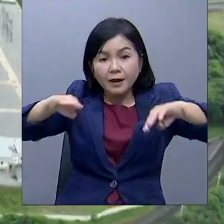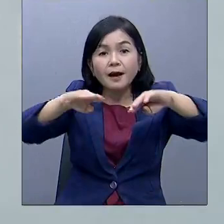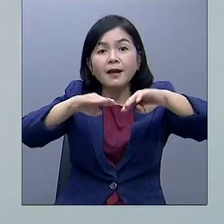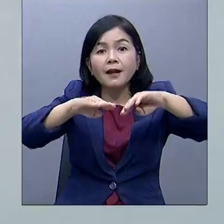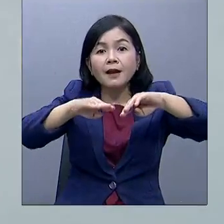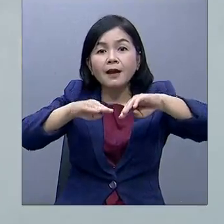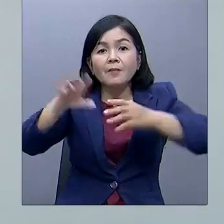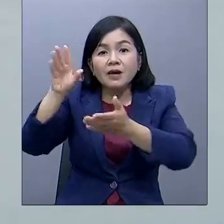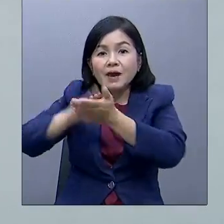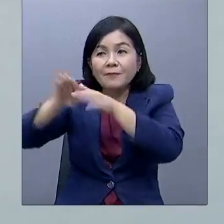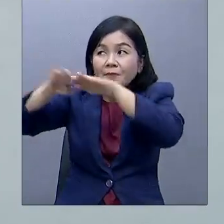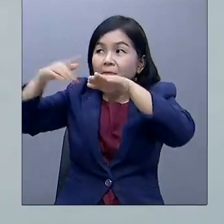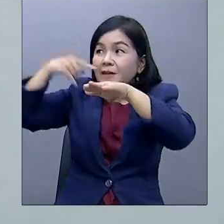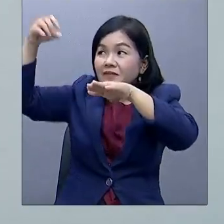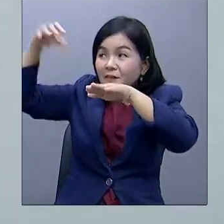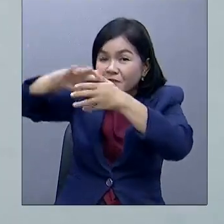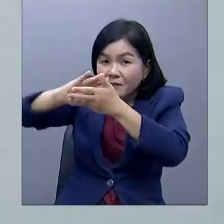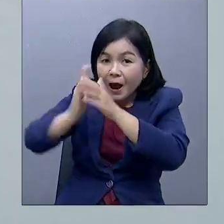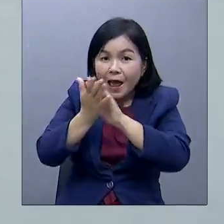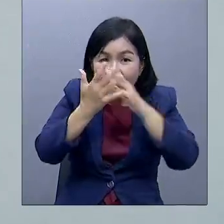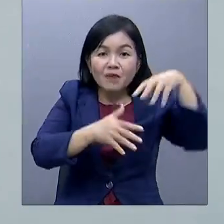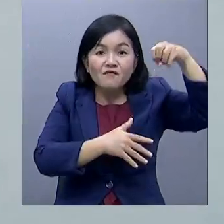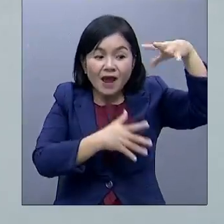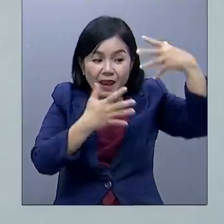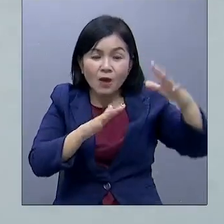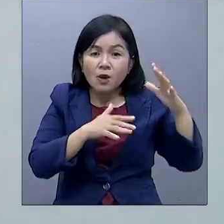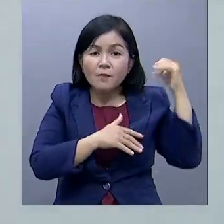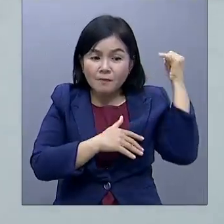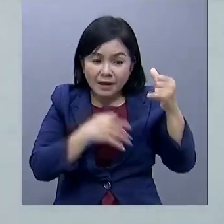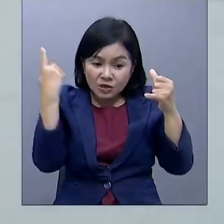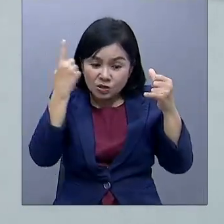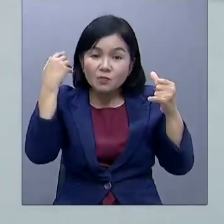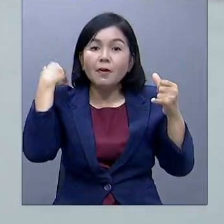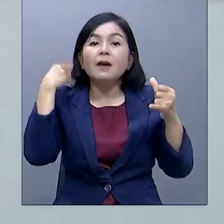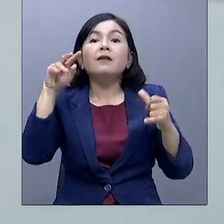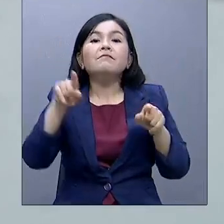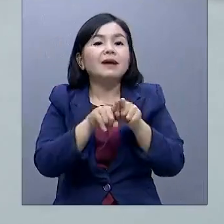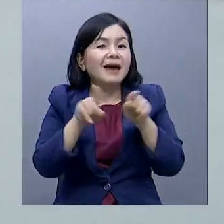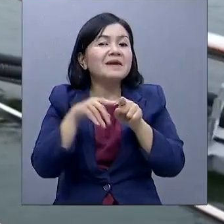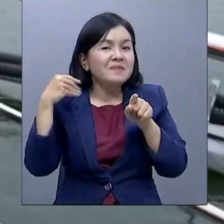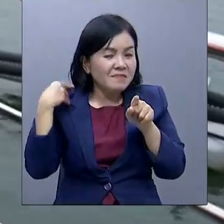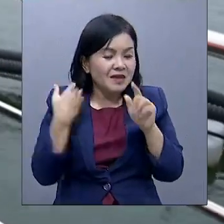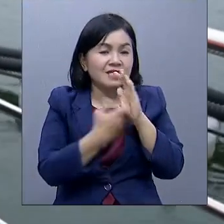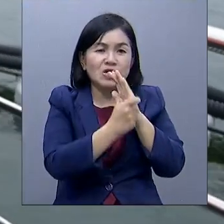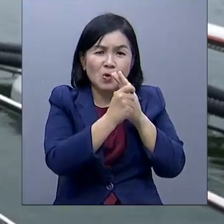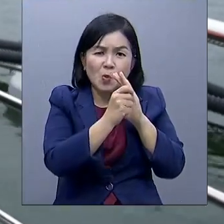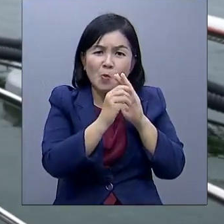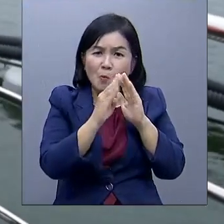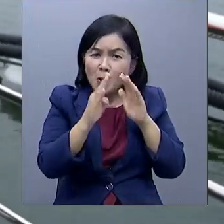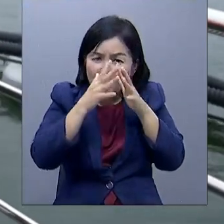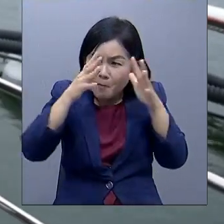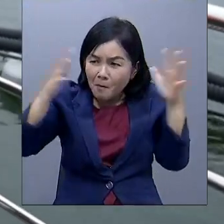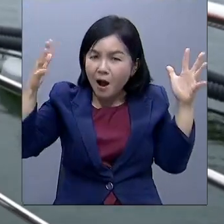หนอีกบ้างไหมครับ สถานที่ท่องเที่ยวในอุบลมีเยอะครับในทางด้านแนวแม่น้ำโขงนะครับผาแต้มผาชนะใดช่องเมกวัดภู